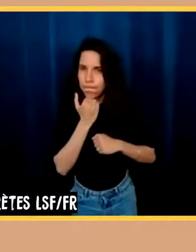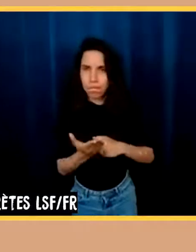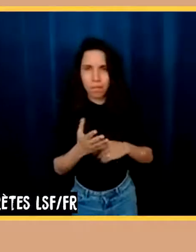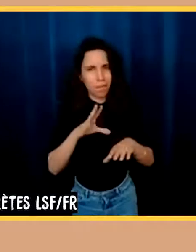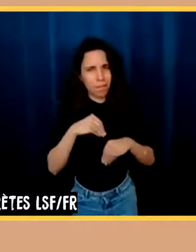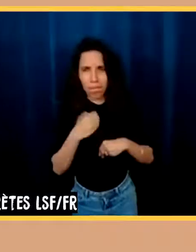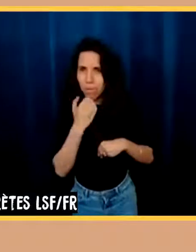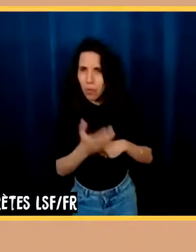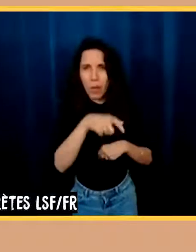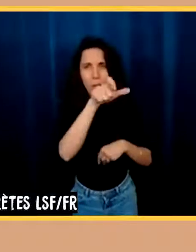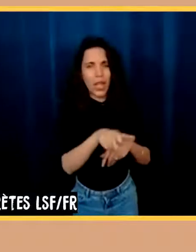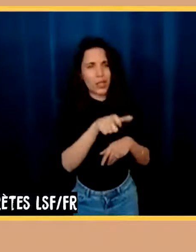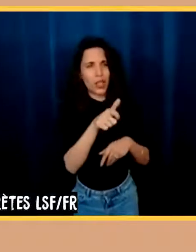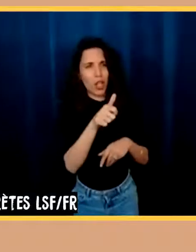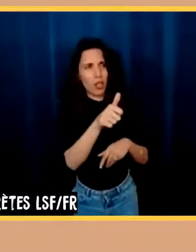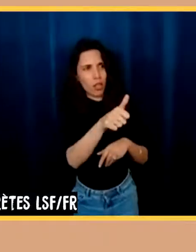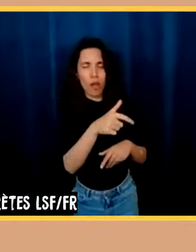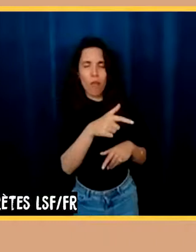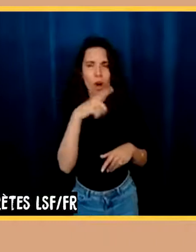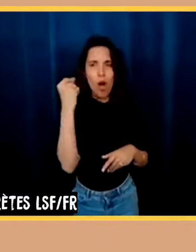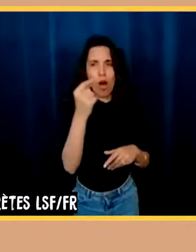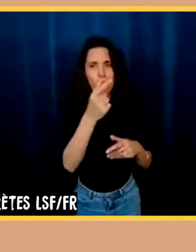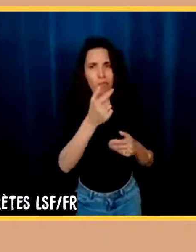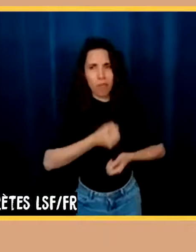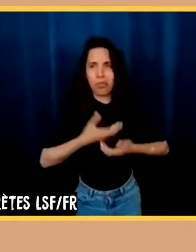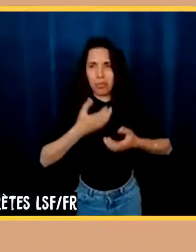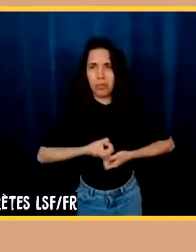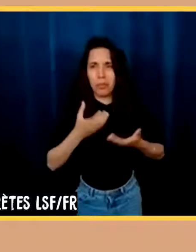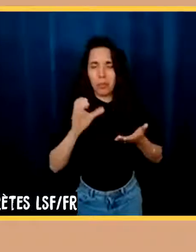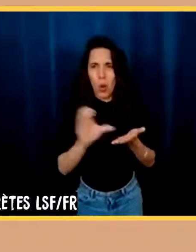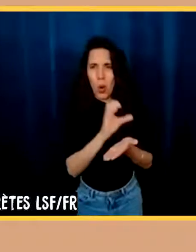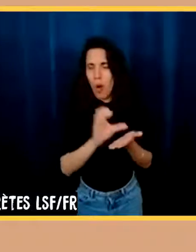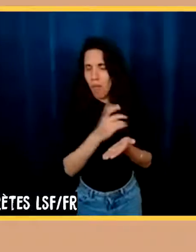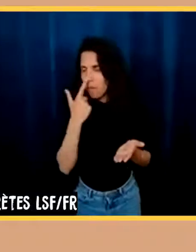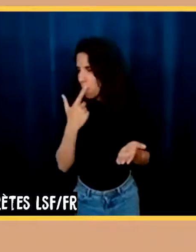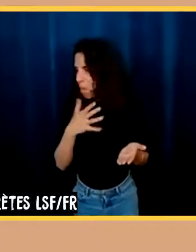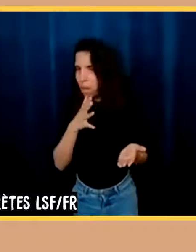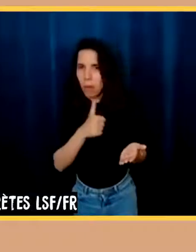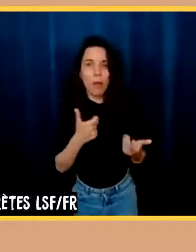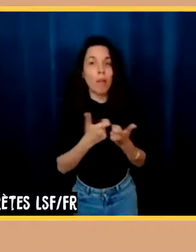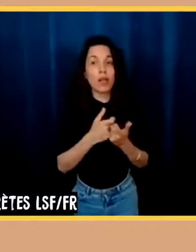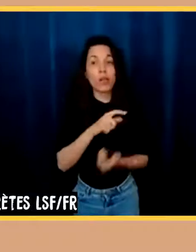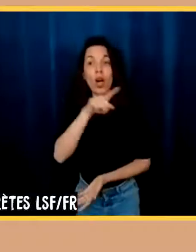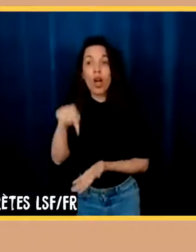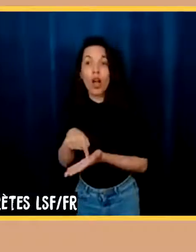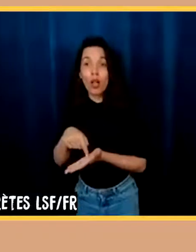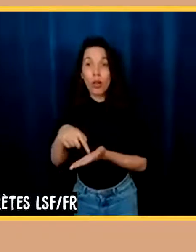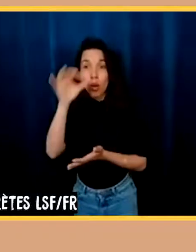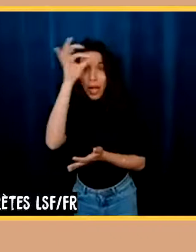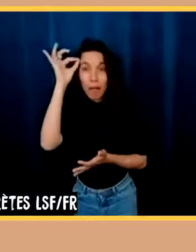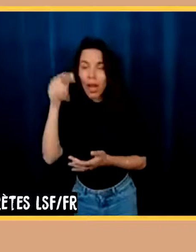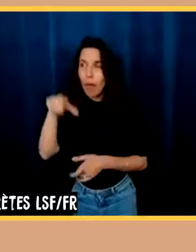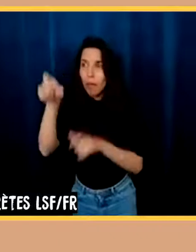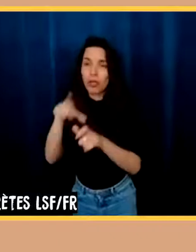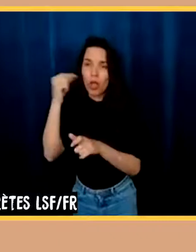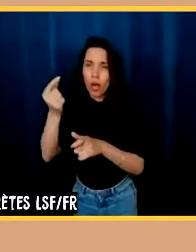d'entendre des hommes réciter du Coran. C'est insupportable. Je ne peux pas allumer la radio, par exemple, je suis aux Émirats, je ne peux pas allumer la radio et écouter du Coran récité par des hommes, parce que